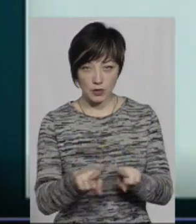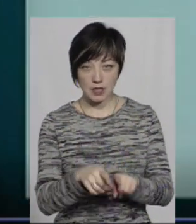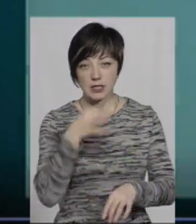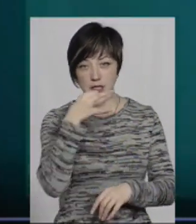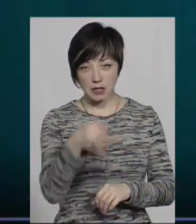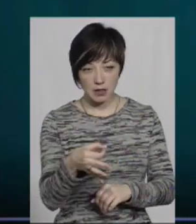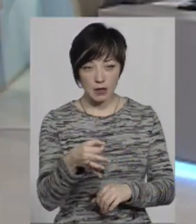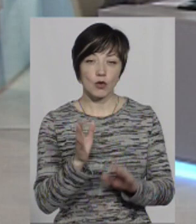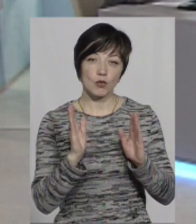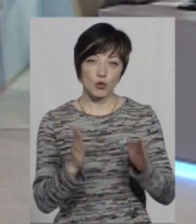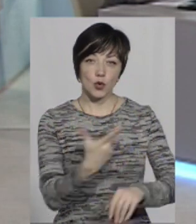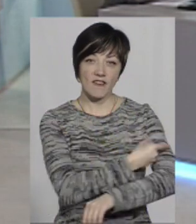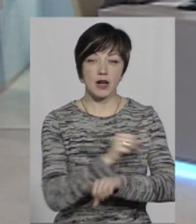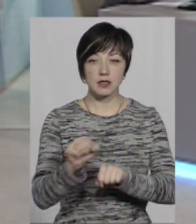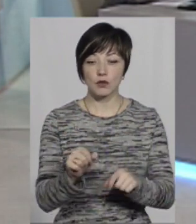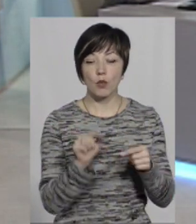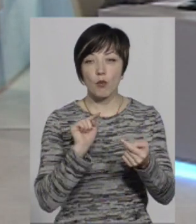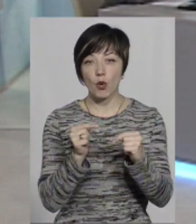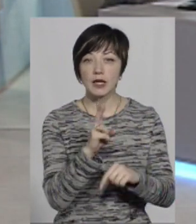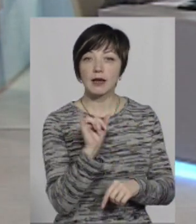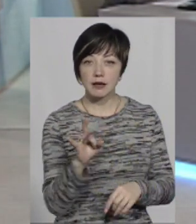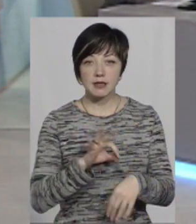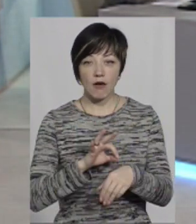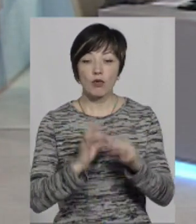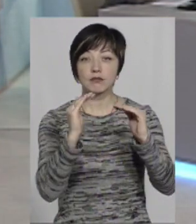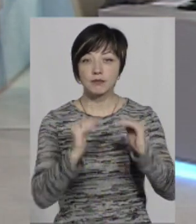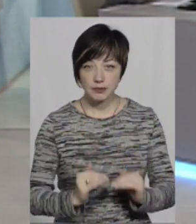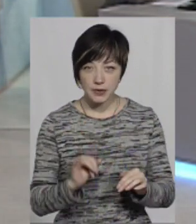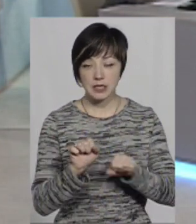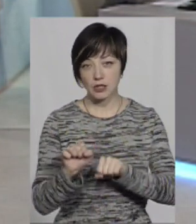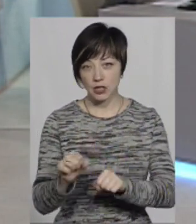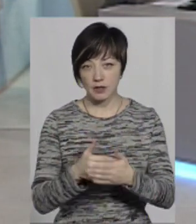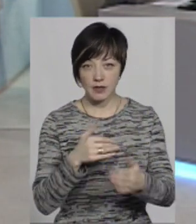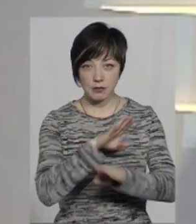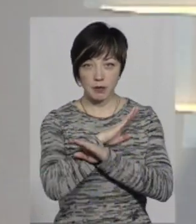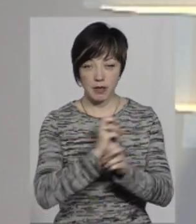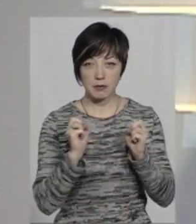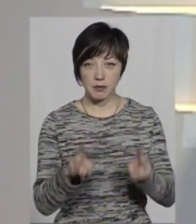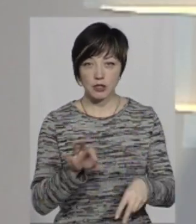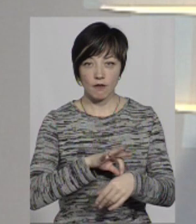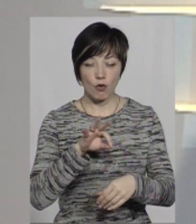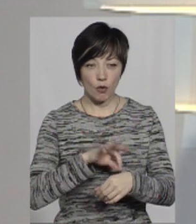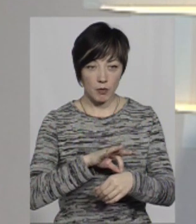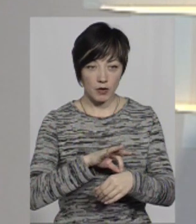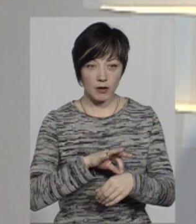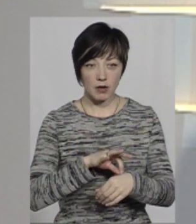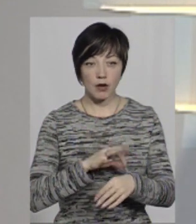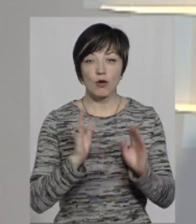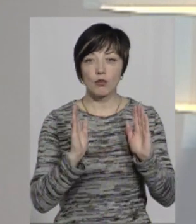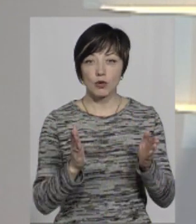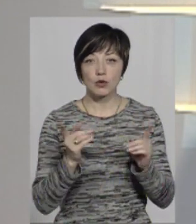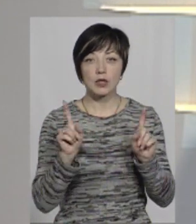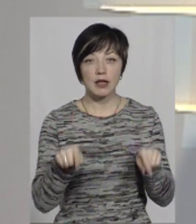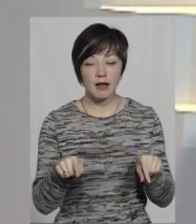це зауважували, будуть вакциновані проти кору. Захворювання піде на спад і захищатиме від смертельно небезпечної хвороби. Будуть